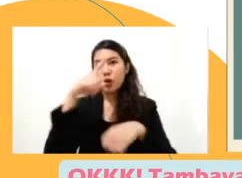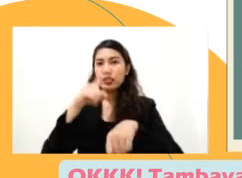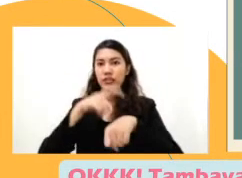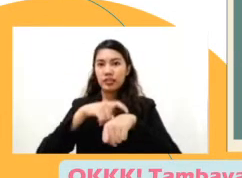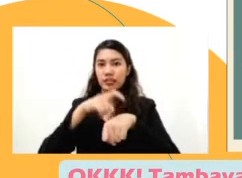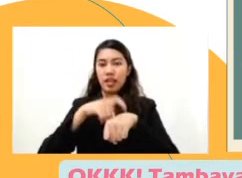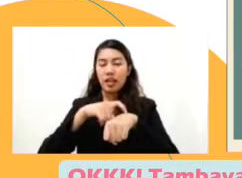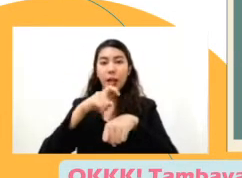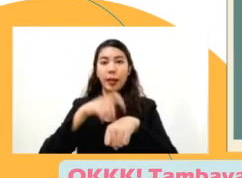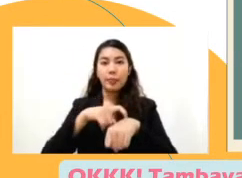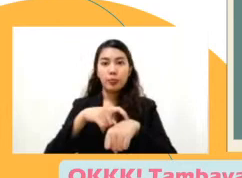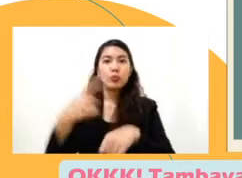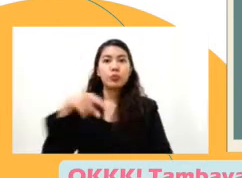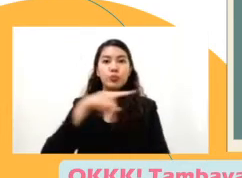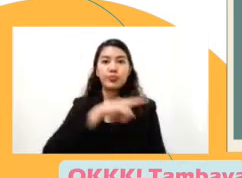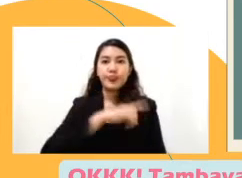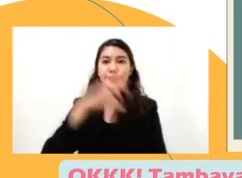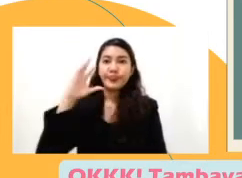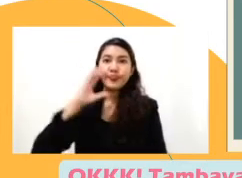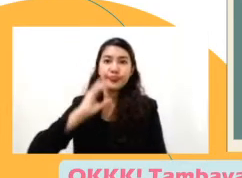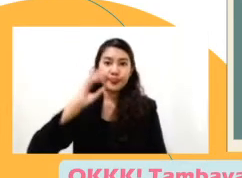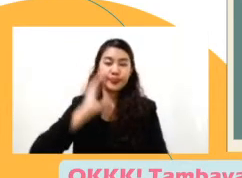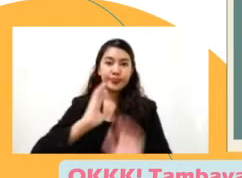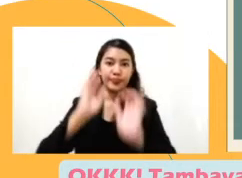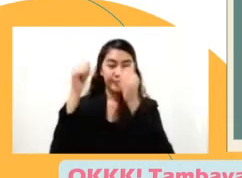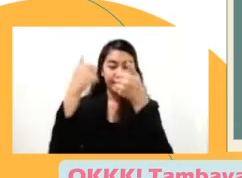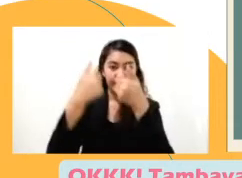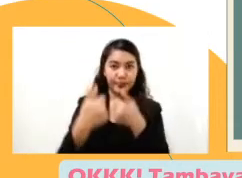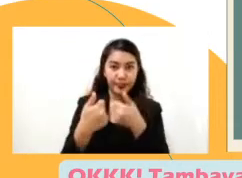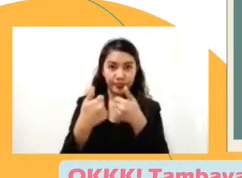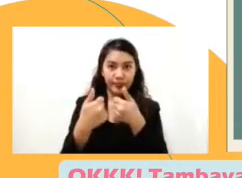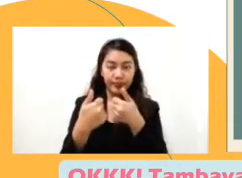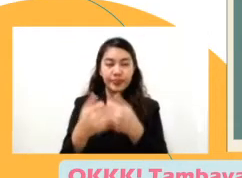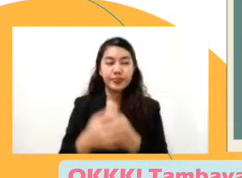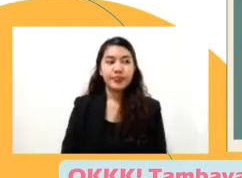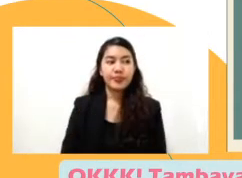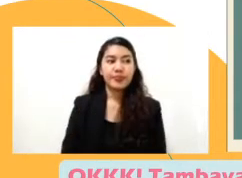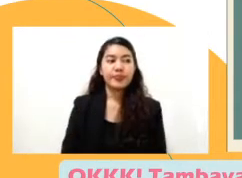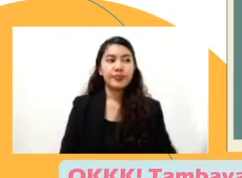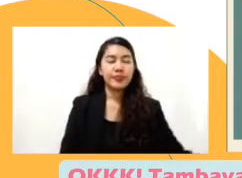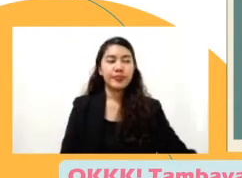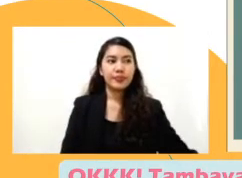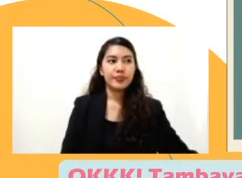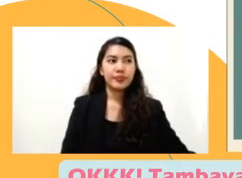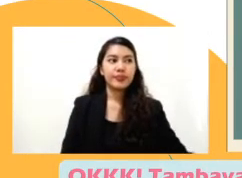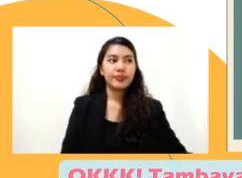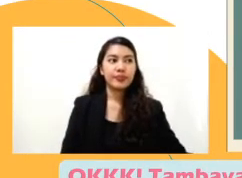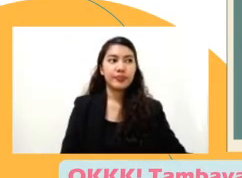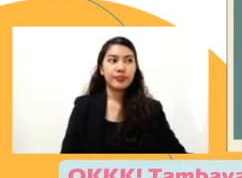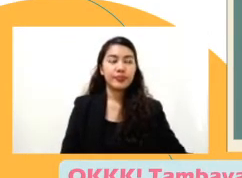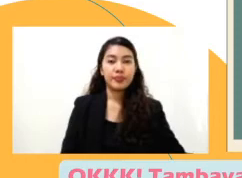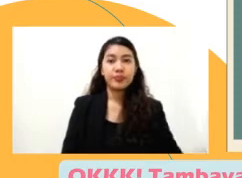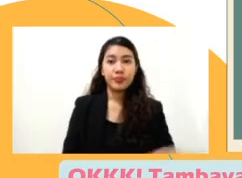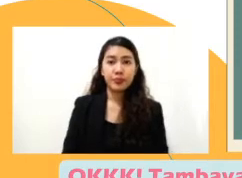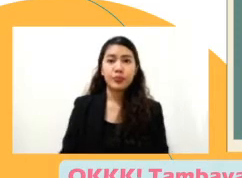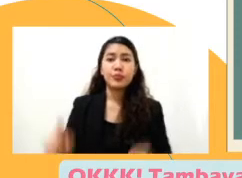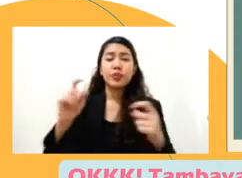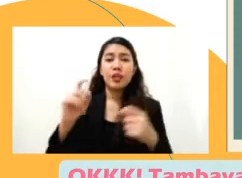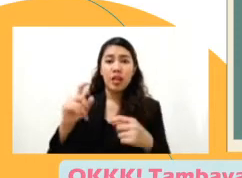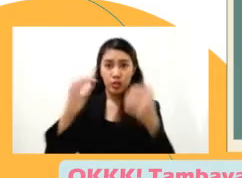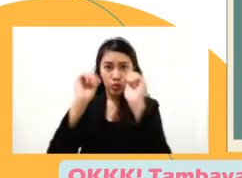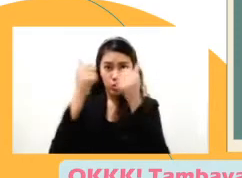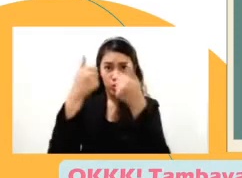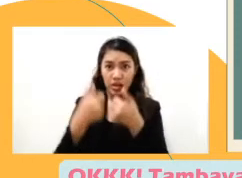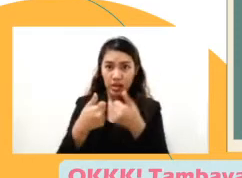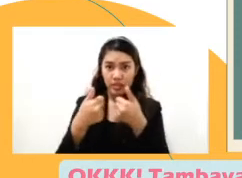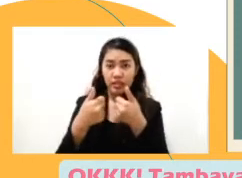nasusubok, no? Hayaan natin mga katambayers na baguhin ang ating buhay ng mga pagsubok na ito, ha?